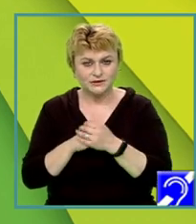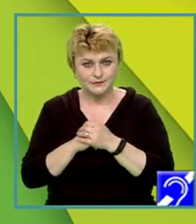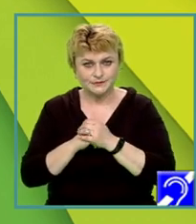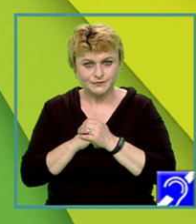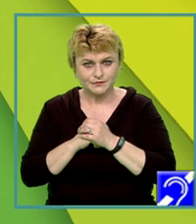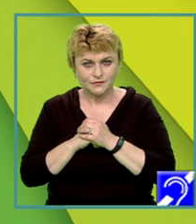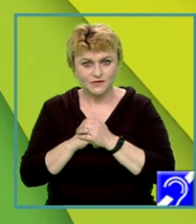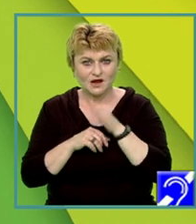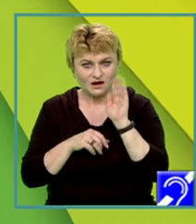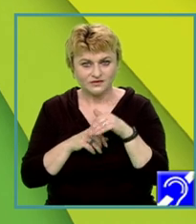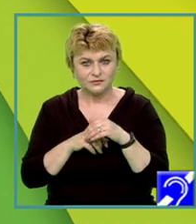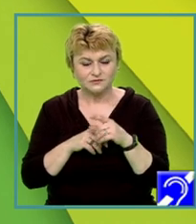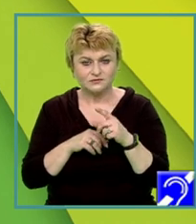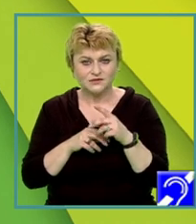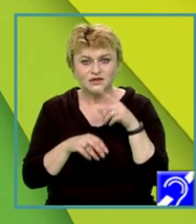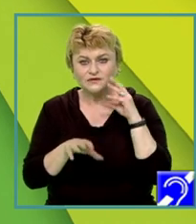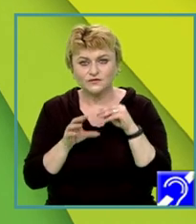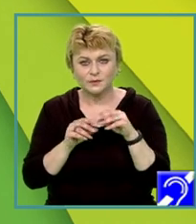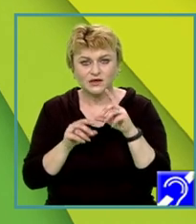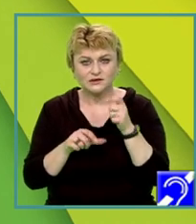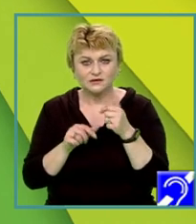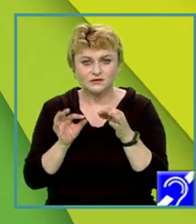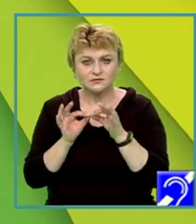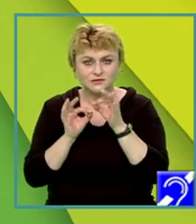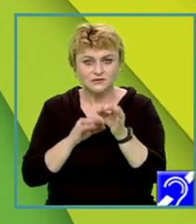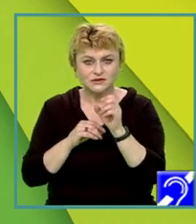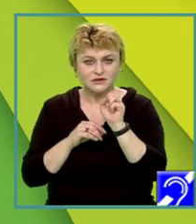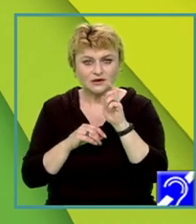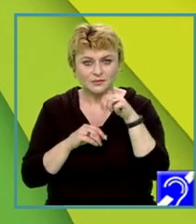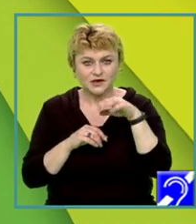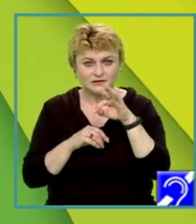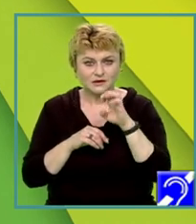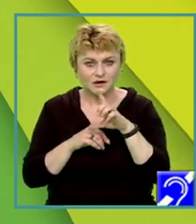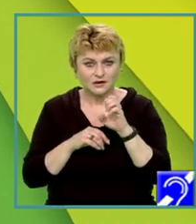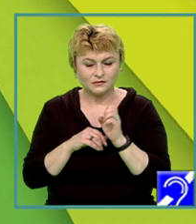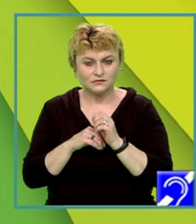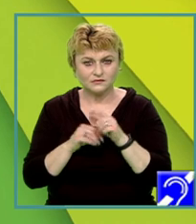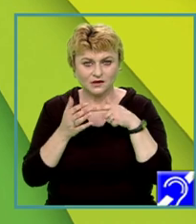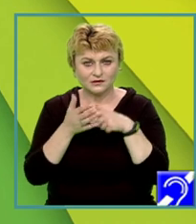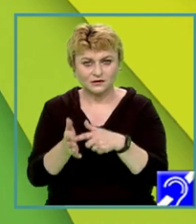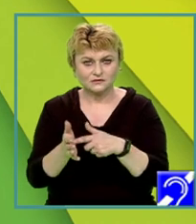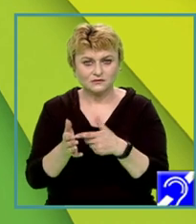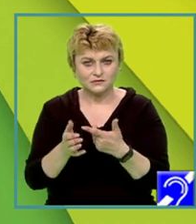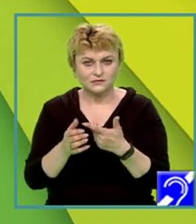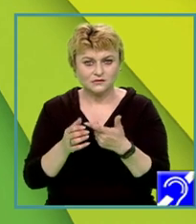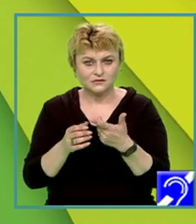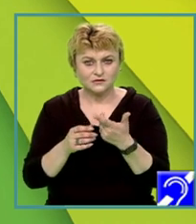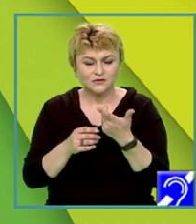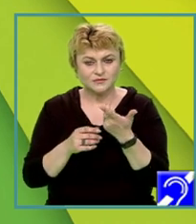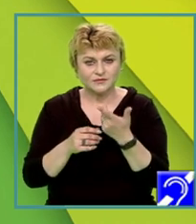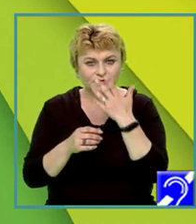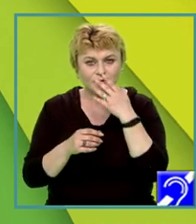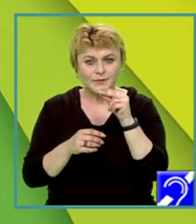avem de asemenea informația că segmentele AD BC AC și BD reprezintă piste pentru